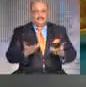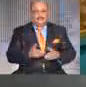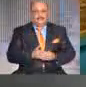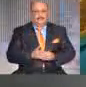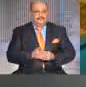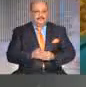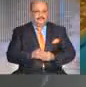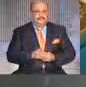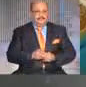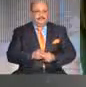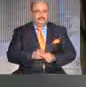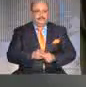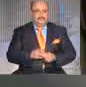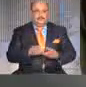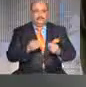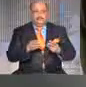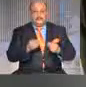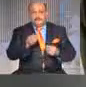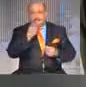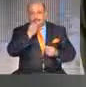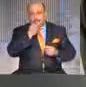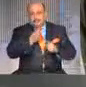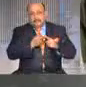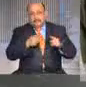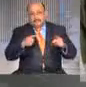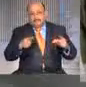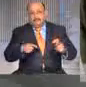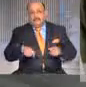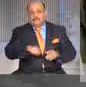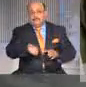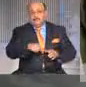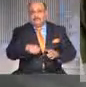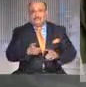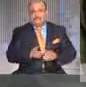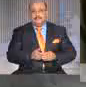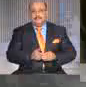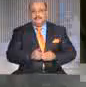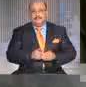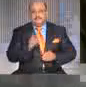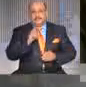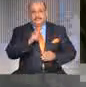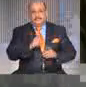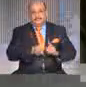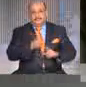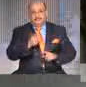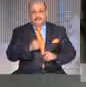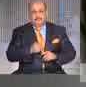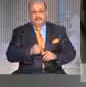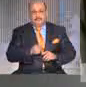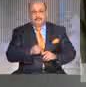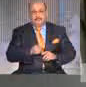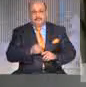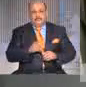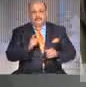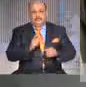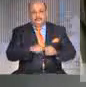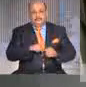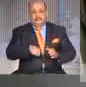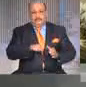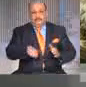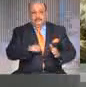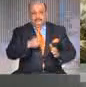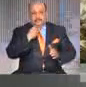من خصوصيات الجهة. زيت الزيتون أنا نعملها البندلاقة، الكس بسباس، الكسي